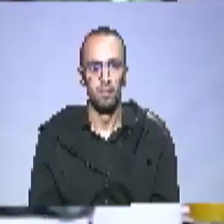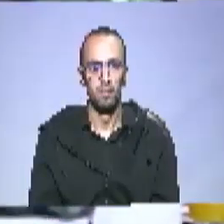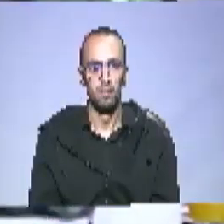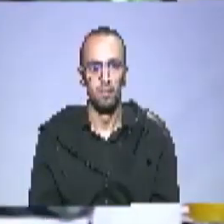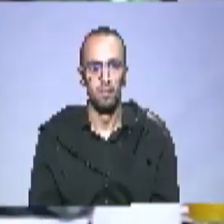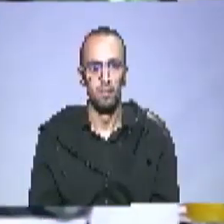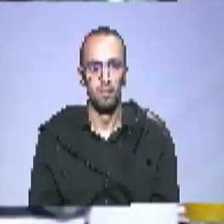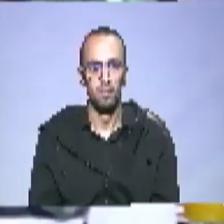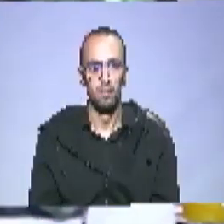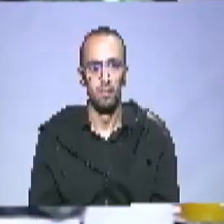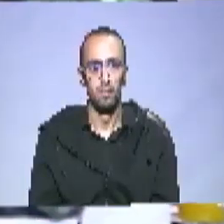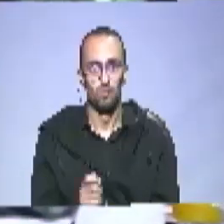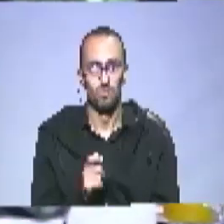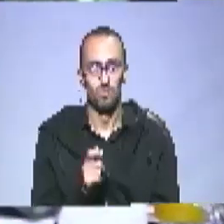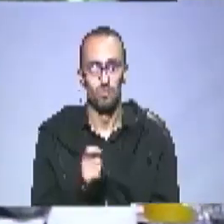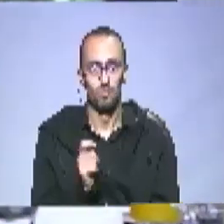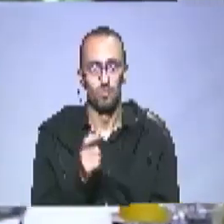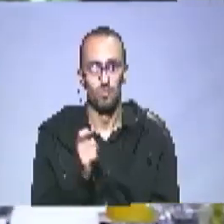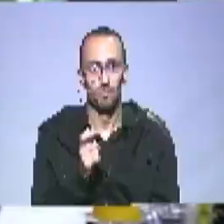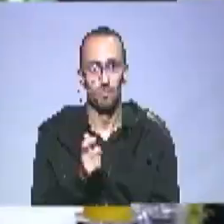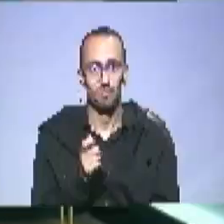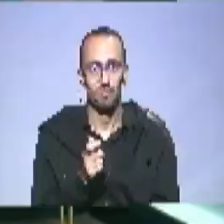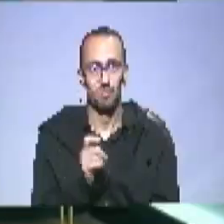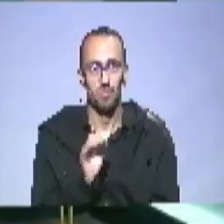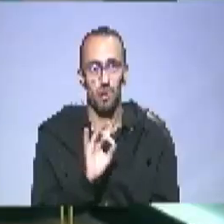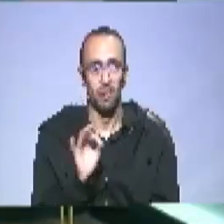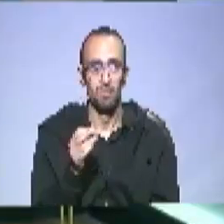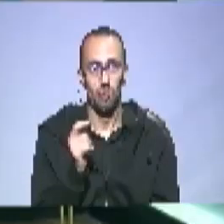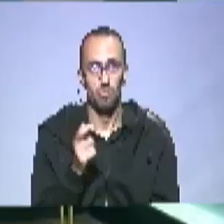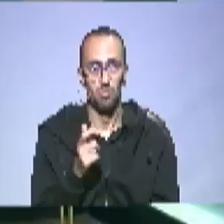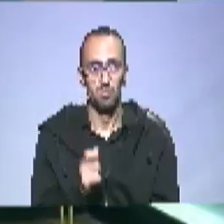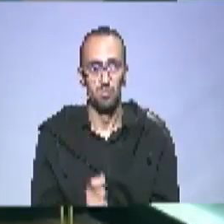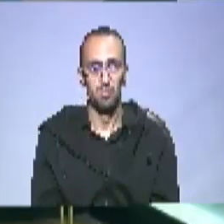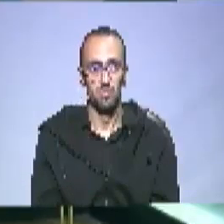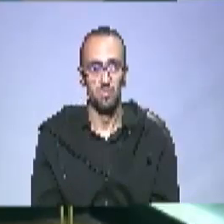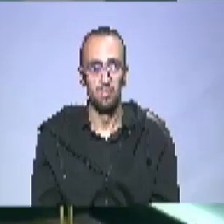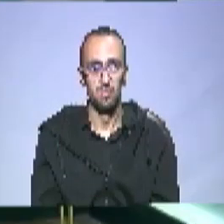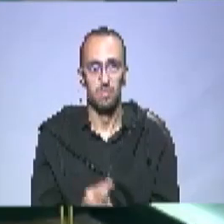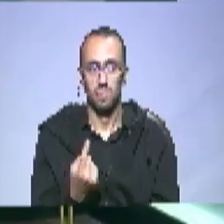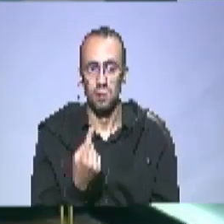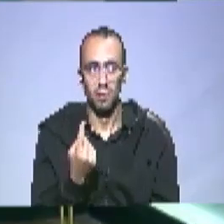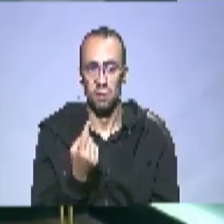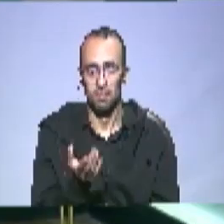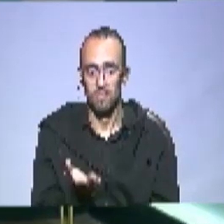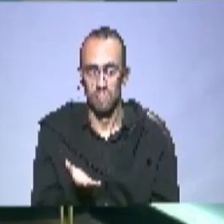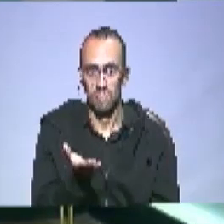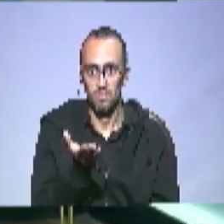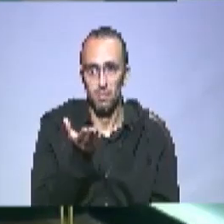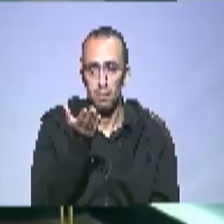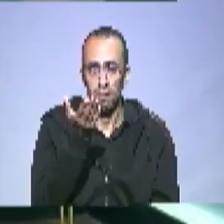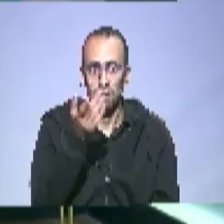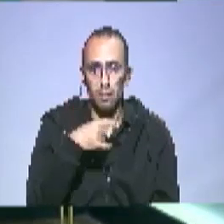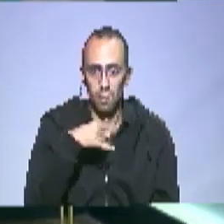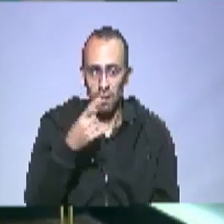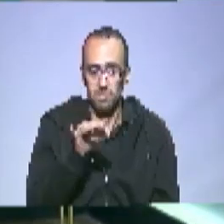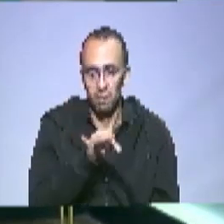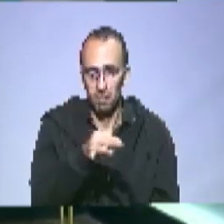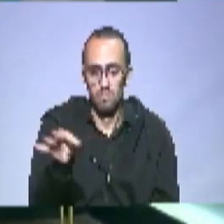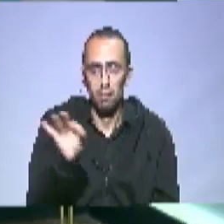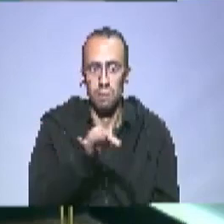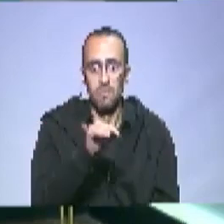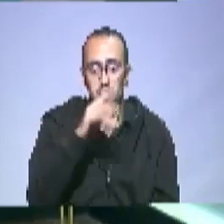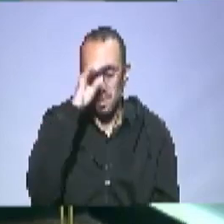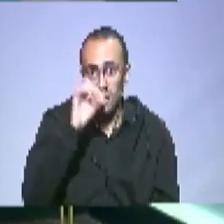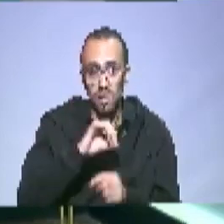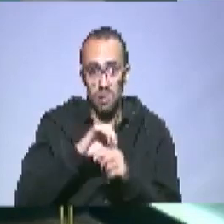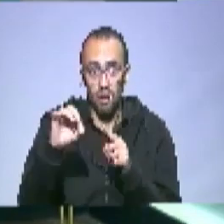ان هي اتحرقت. ما يهمش، هي طبقات على فكرة، احنا ممكن نشيل الطبقة. كنت لسه رايحة اقول حلو في الجلاشة ان هو طبقات. لا